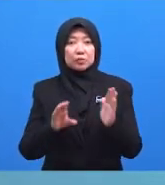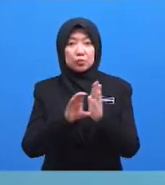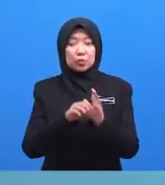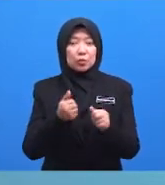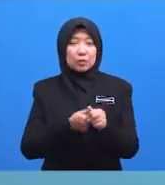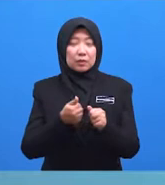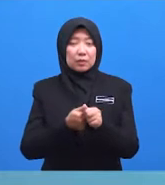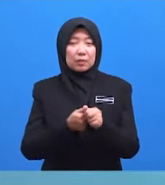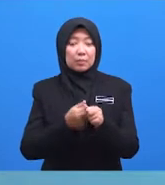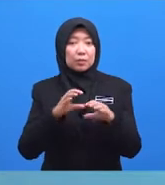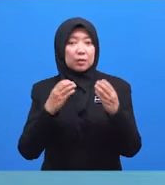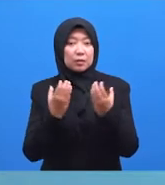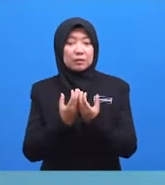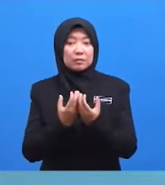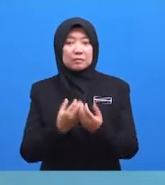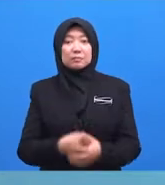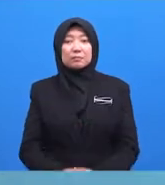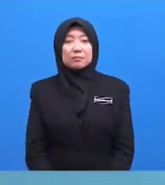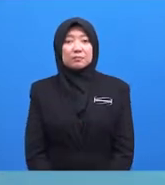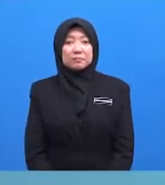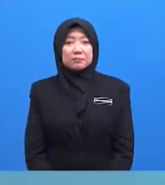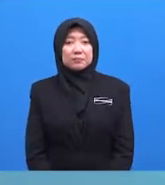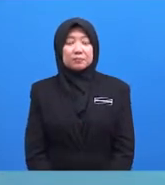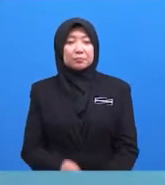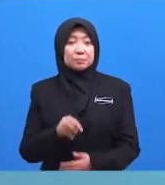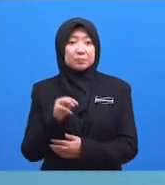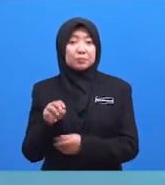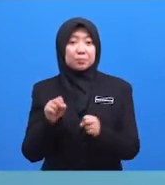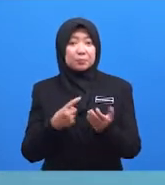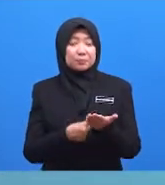contoh bagi setiap kategori tersebut.